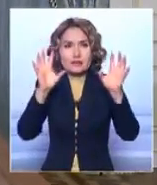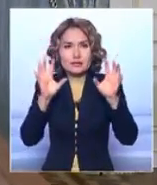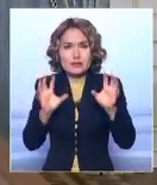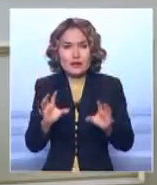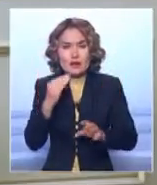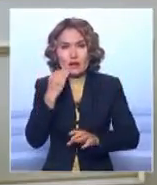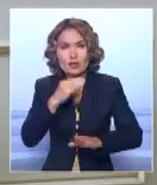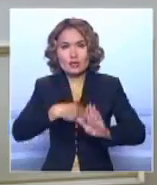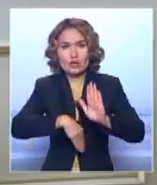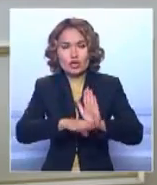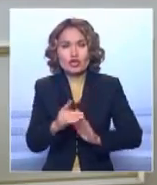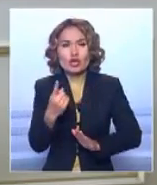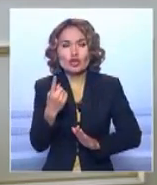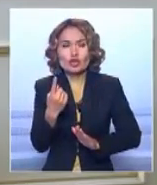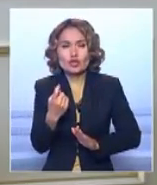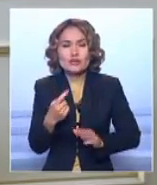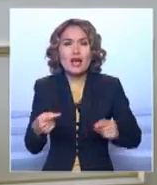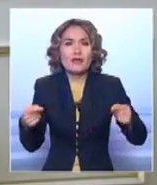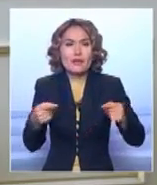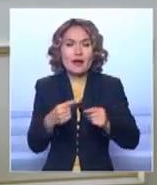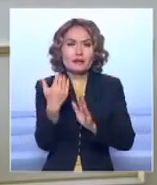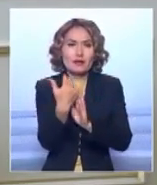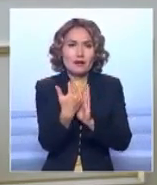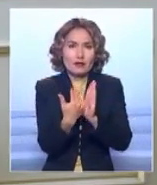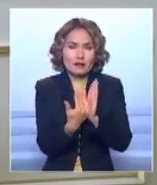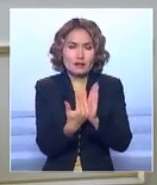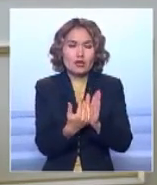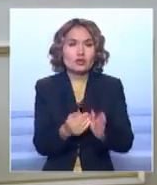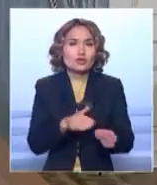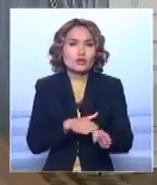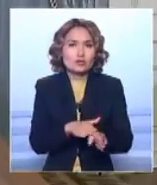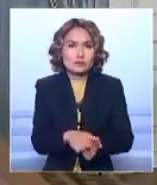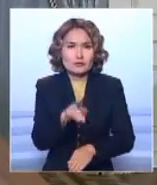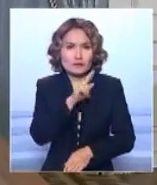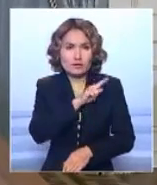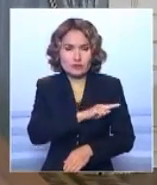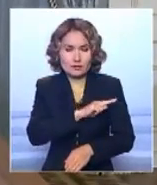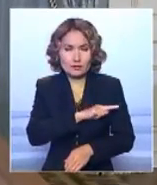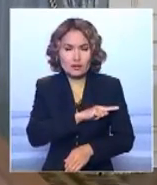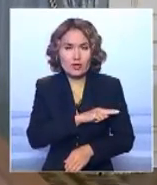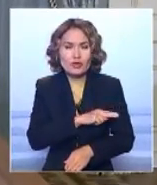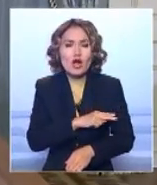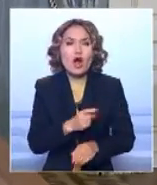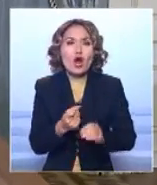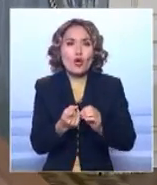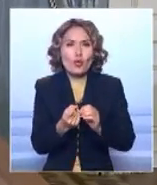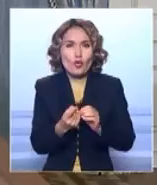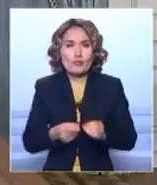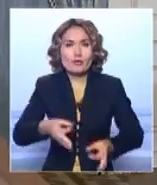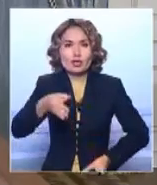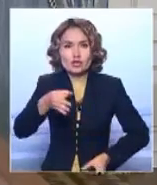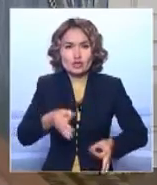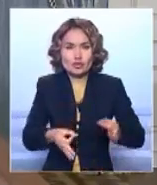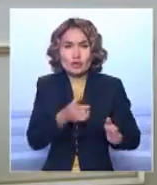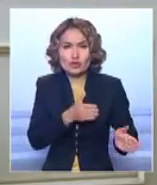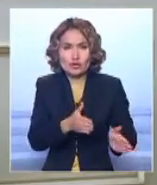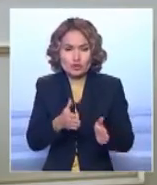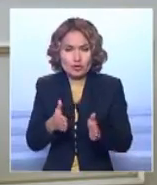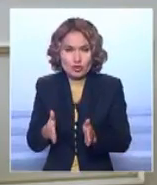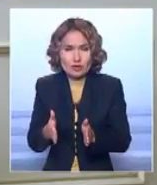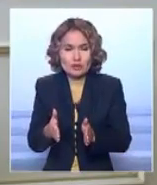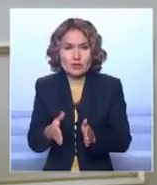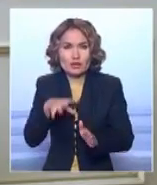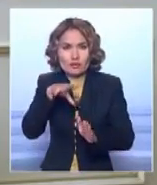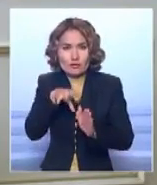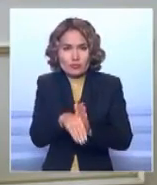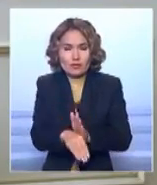адамның 26-сы заң үстемдігін іске асыру жөнінде. Соның 11-і сот жүйесіне тікелей байланысты еді. 11-і